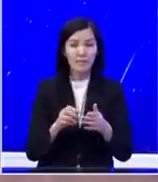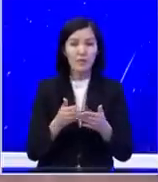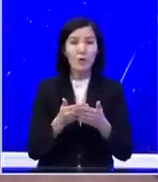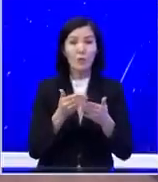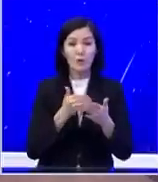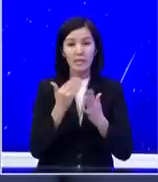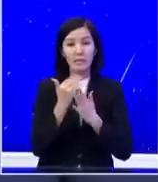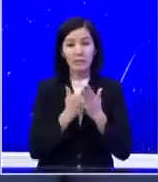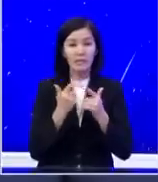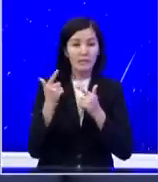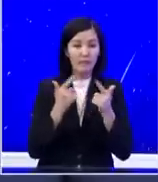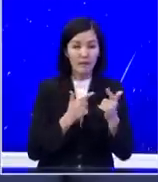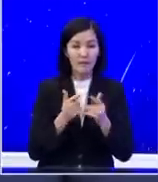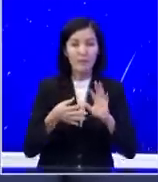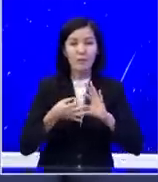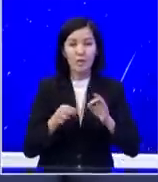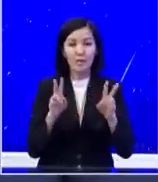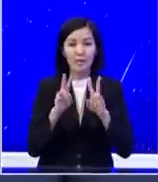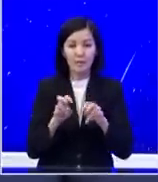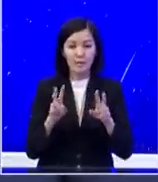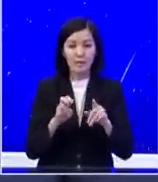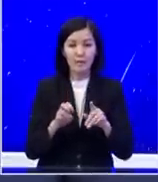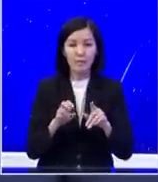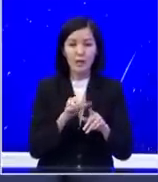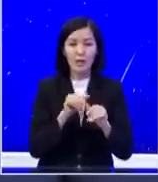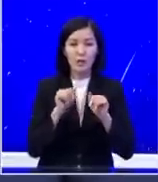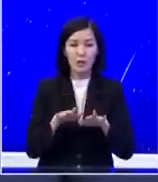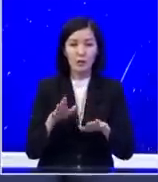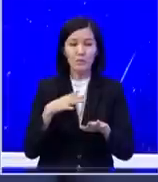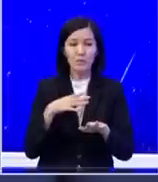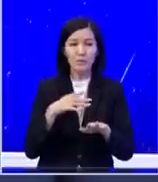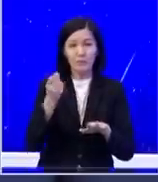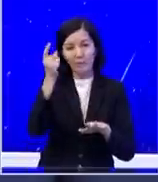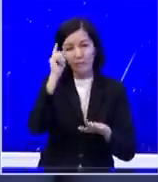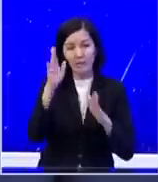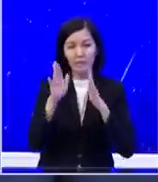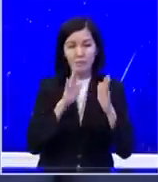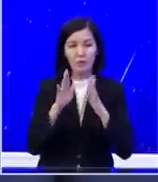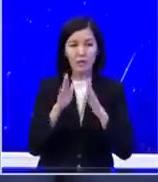қорының зекет ТДК деген Инстаграм парақшамыз бар, Фейсбуктағы парақшаларымыз бар.